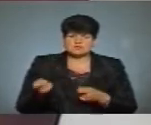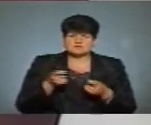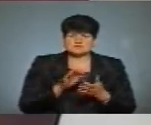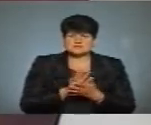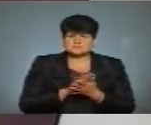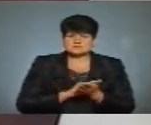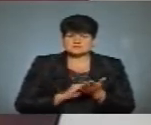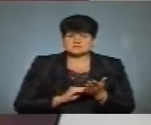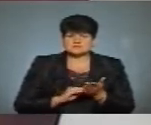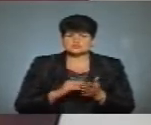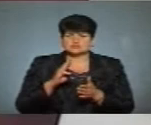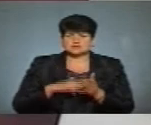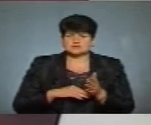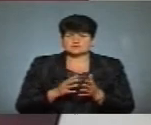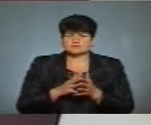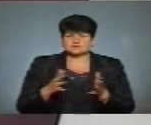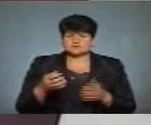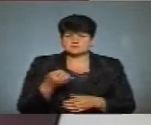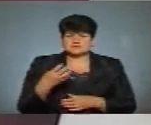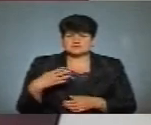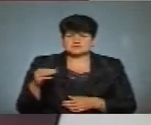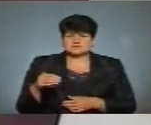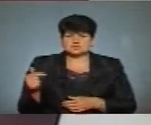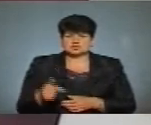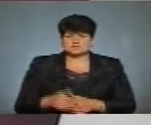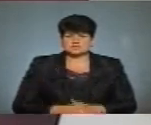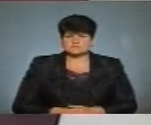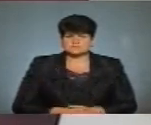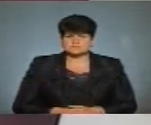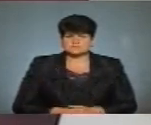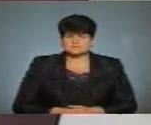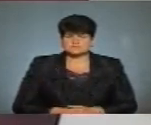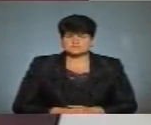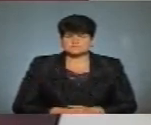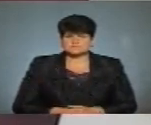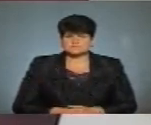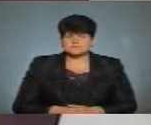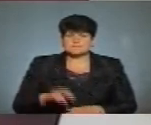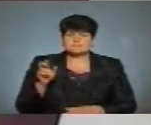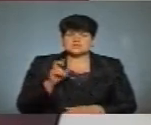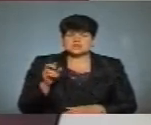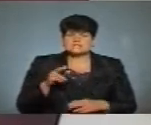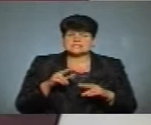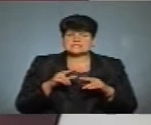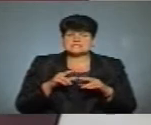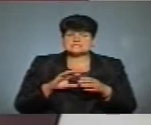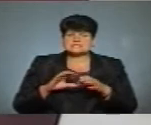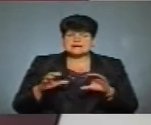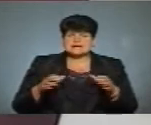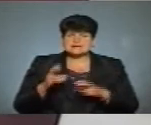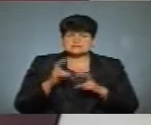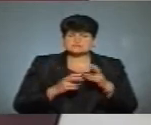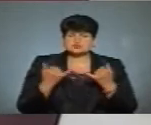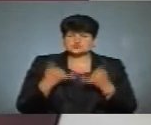виписали штрафів на суму понад 15 тисяч гривень. Бережанський цегельний завод сьогодні закрили